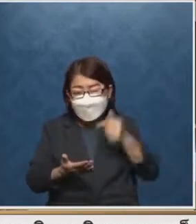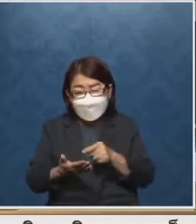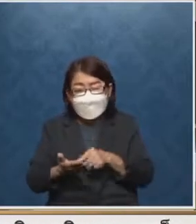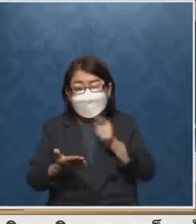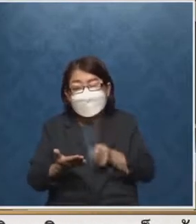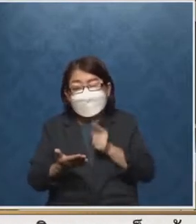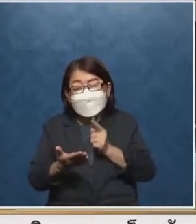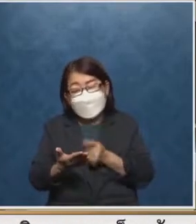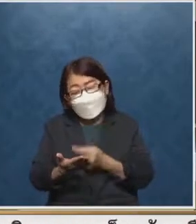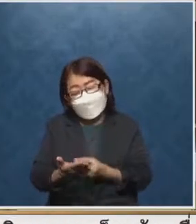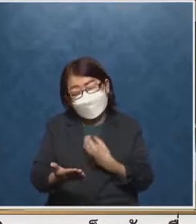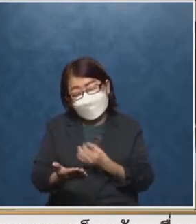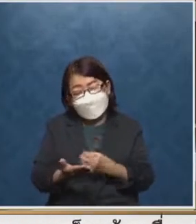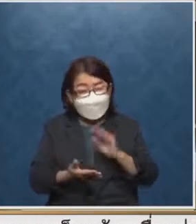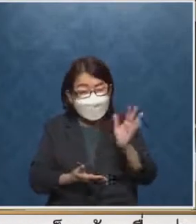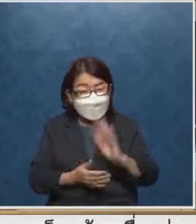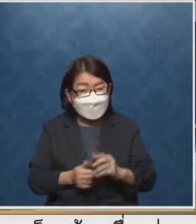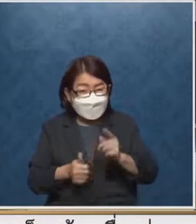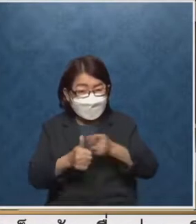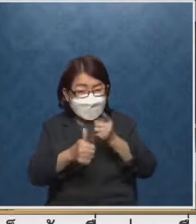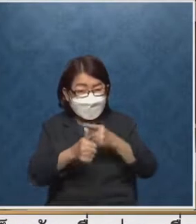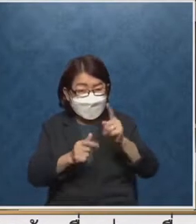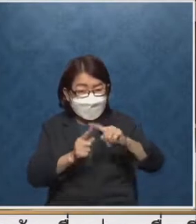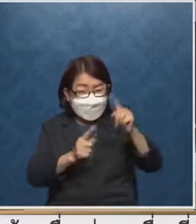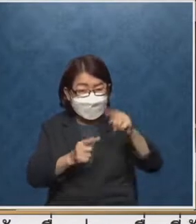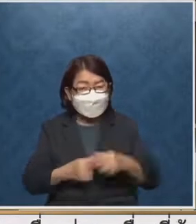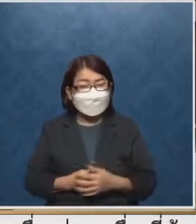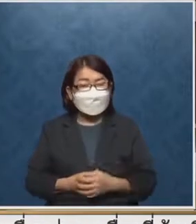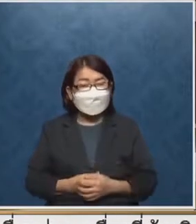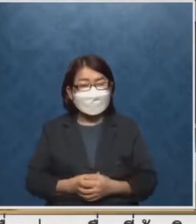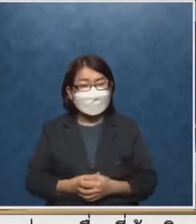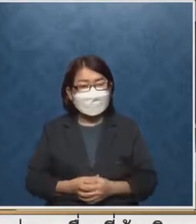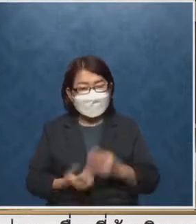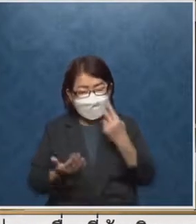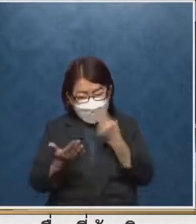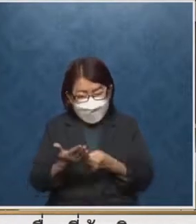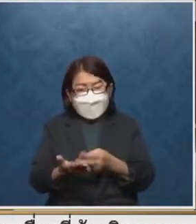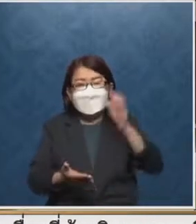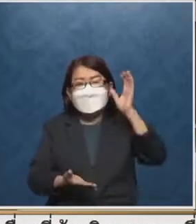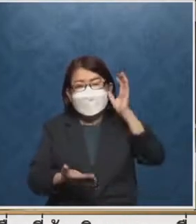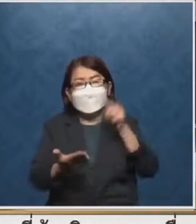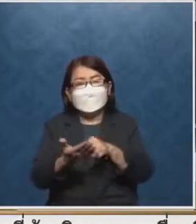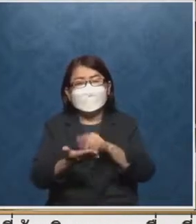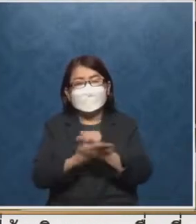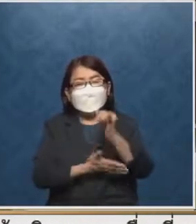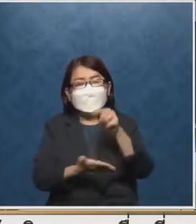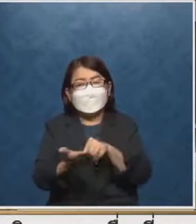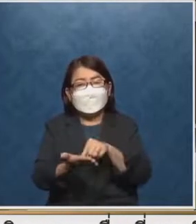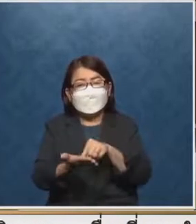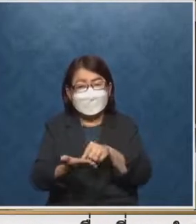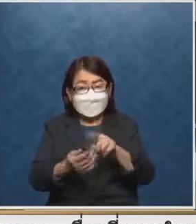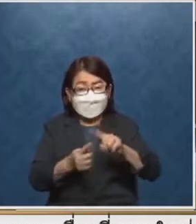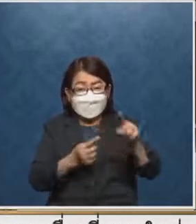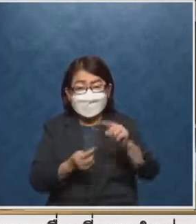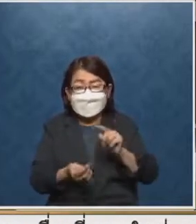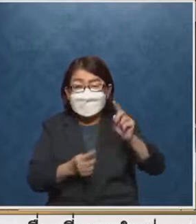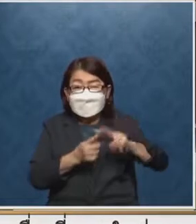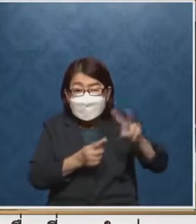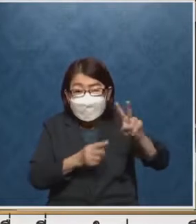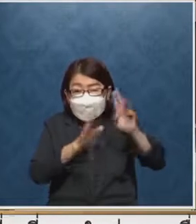ะครับอันที่หนึ่งเขาเห็นปุ๊บเขาเชื่อเลยประเภทที่หนึ่งประเภทที่ส